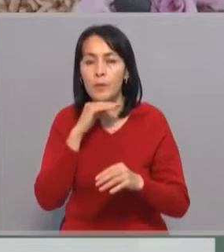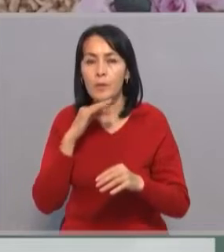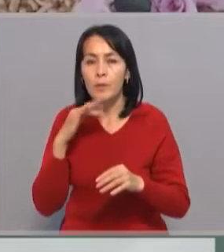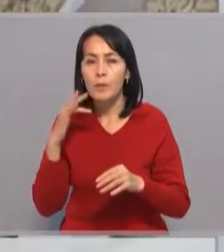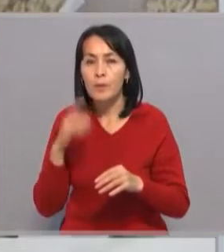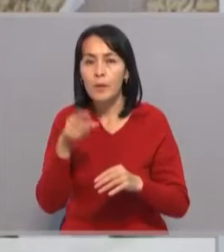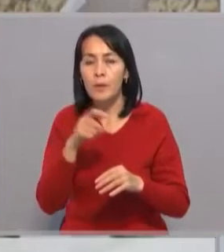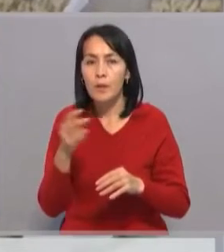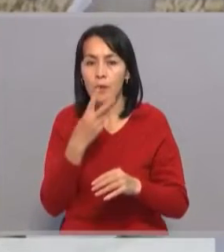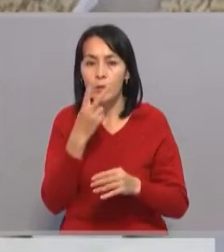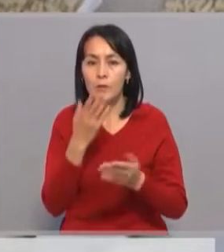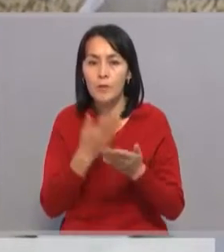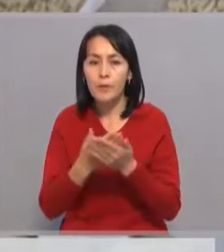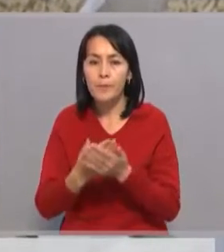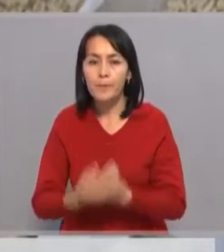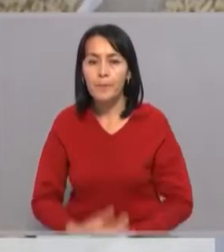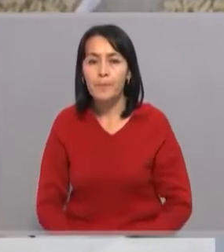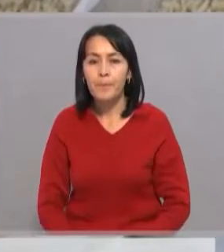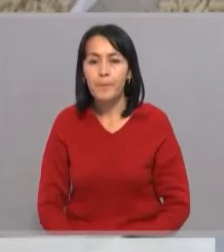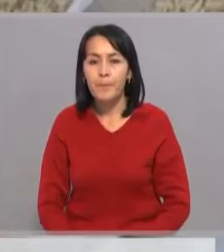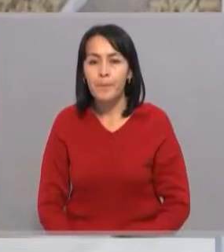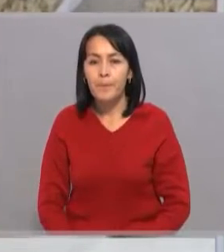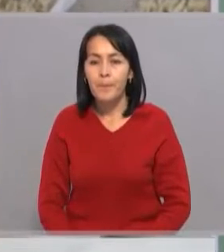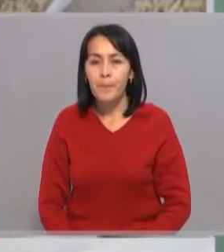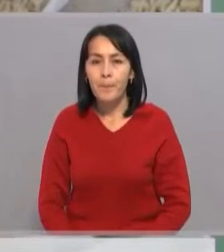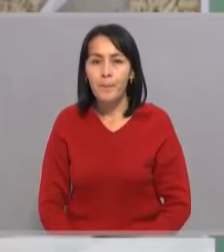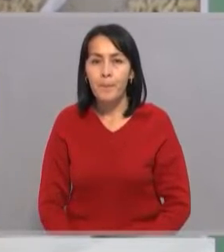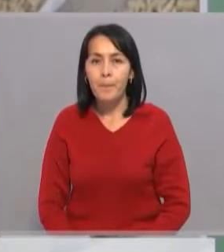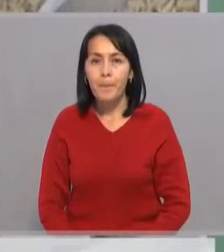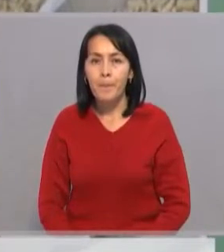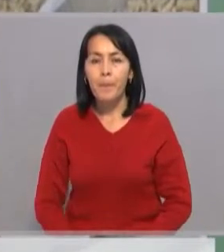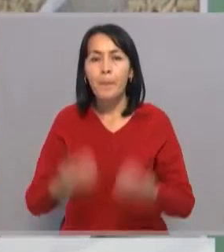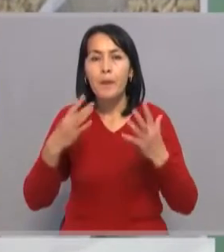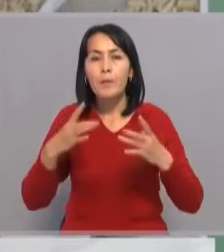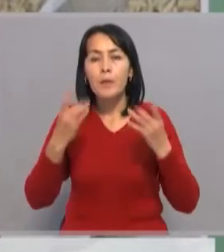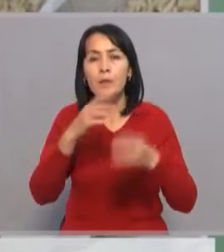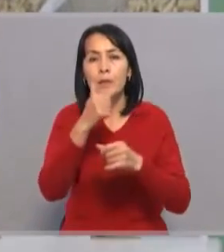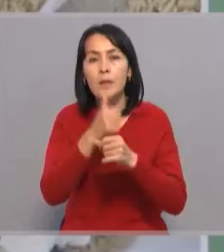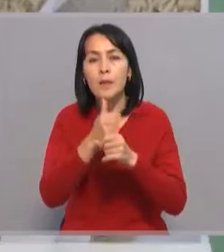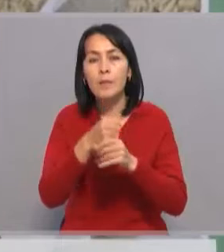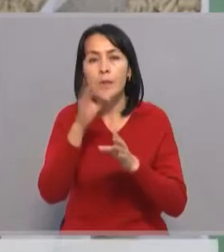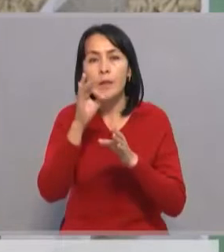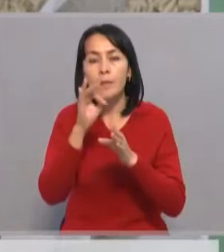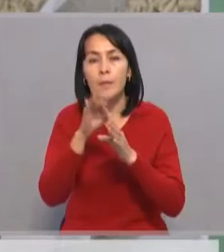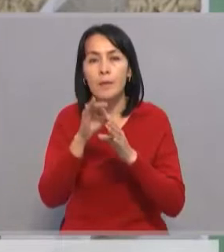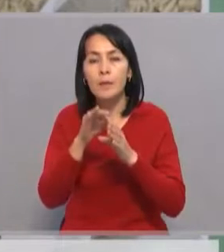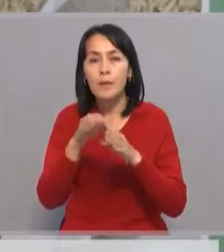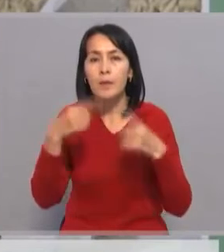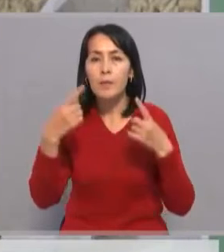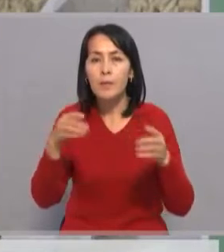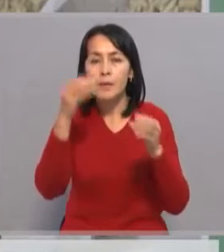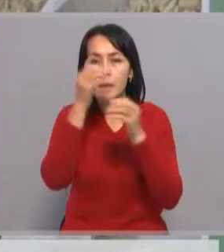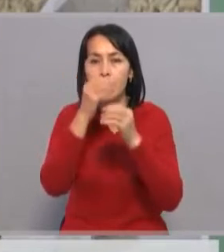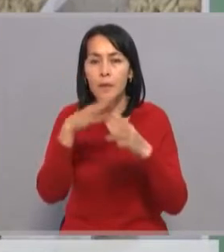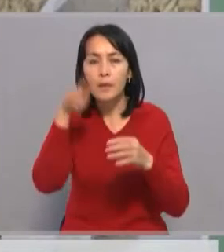ұсынылды. Наверное, основной посыл и цель сегодняшнего праздника. Бұл мерекенің негізгі айтар ойы мен мақсаты басқа